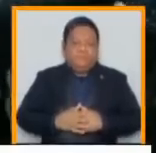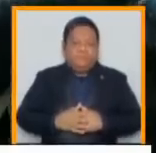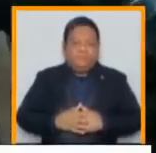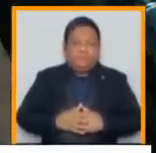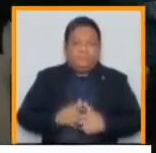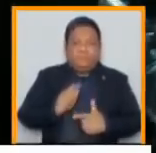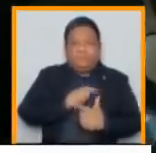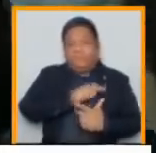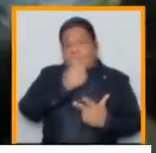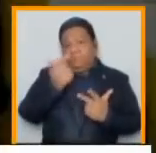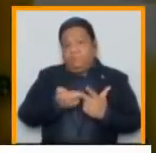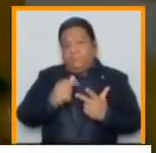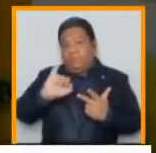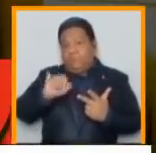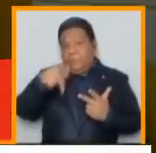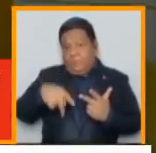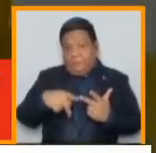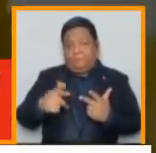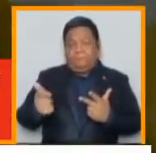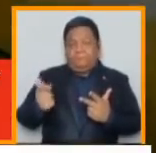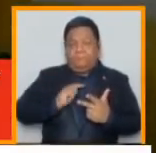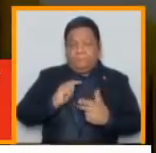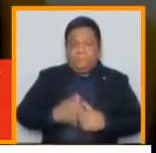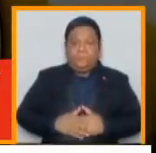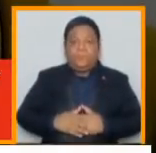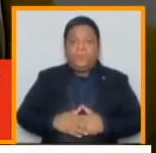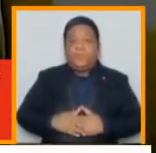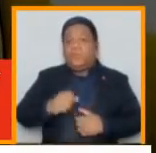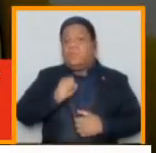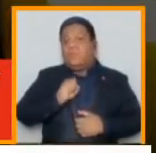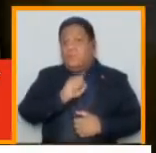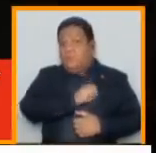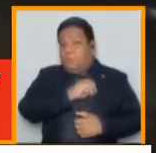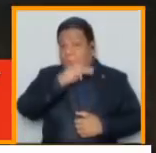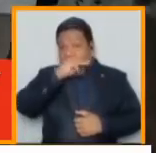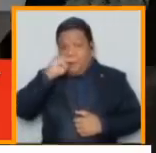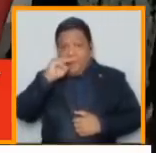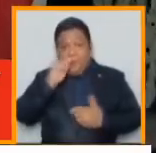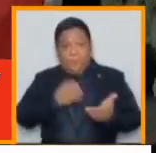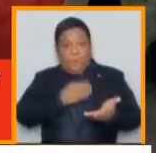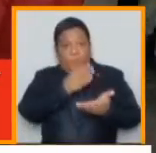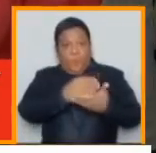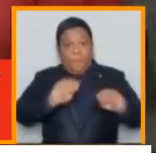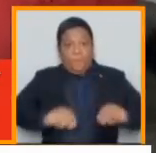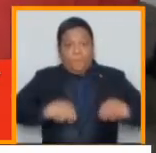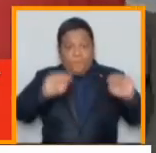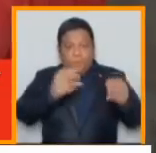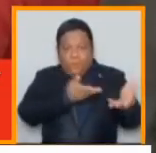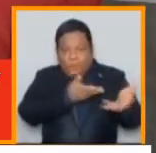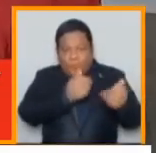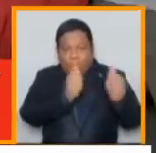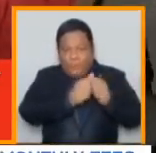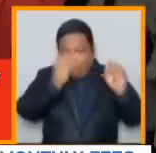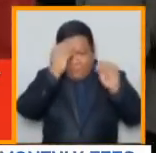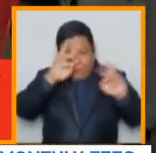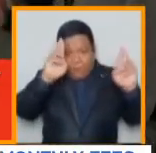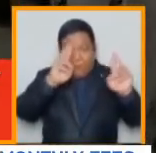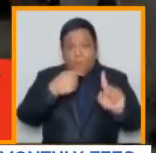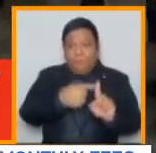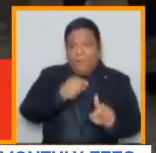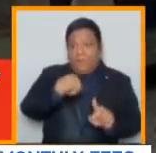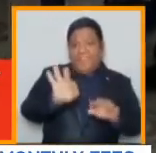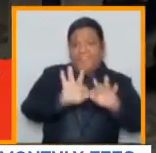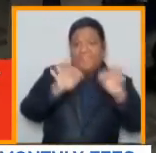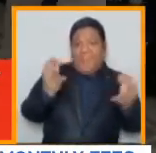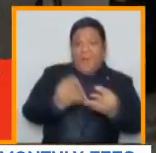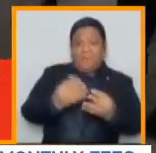Manny Pacquiao sa Malabon City, nag-courtesy call siya kay Mayor Lenin Oreta at dinalaw ang pamilyang tumulong sa kanya noong nagtatrabaho